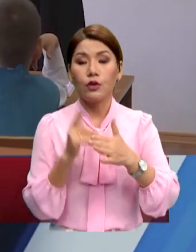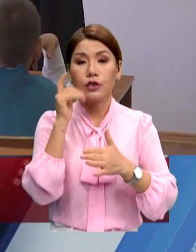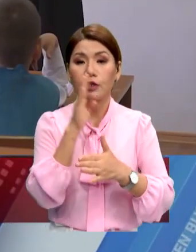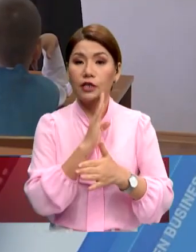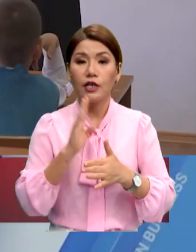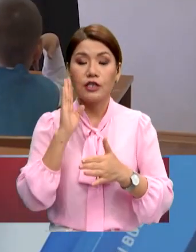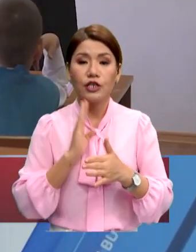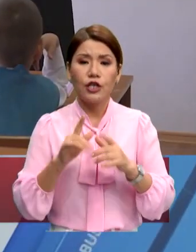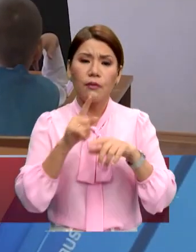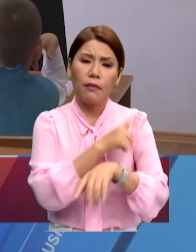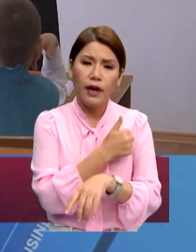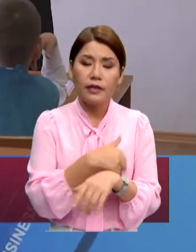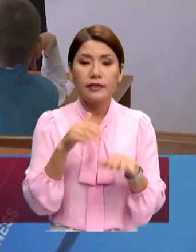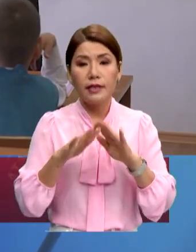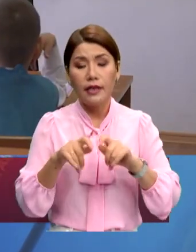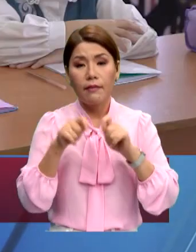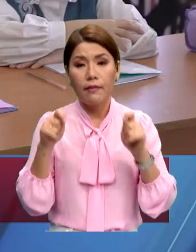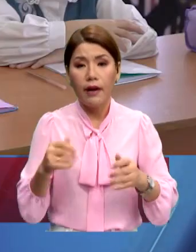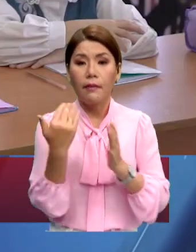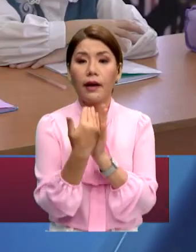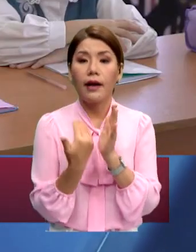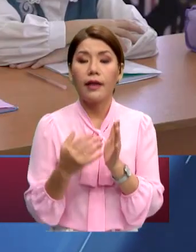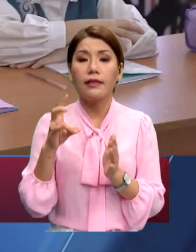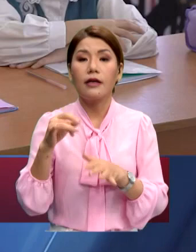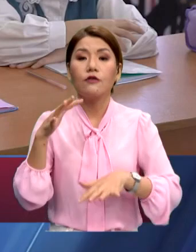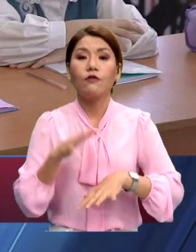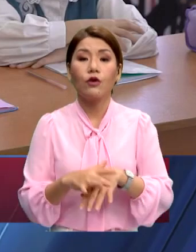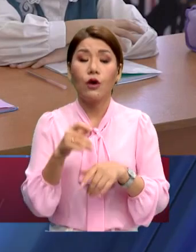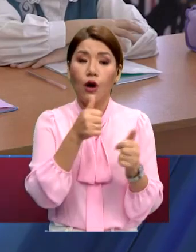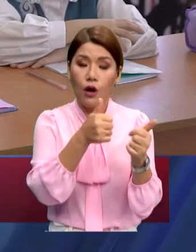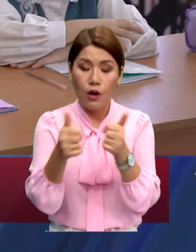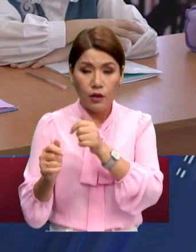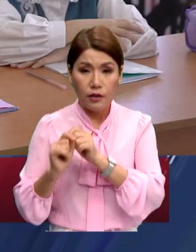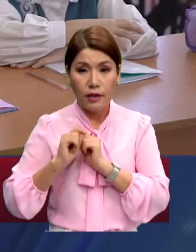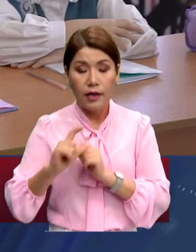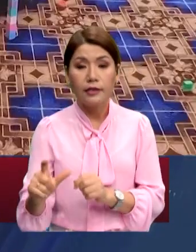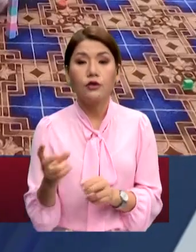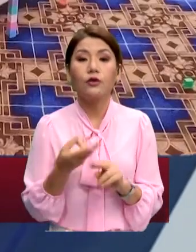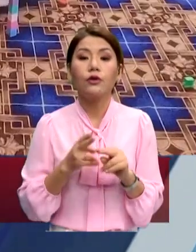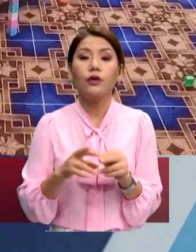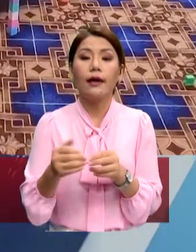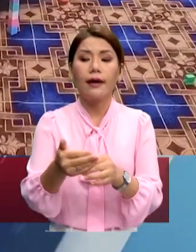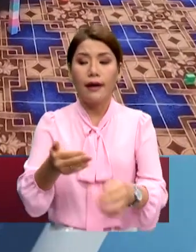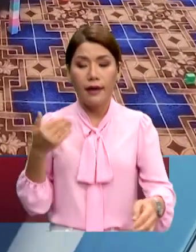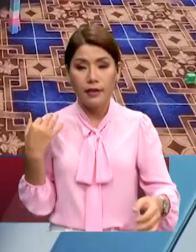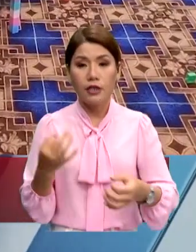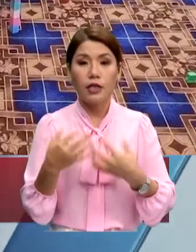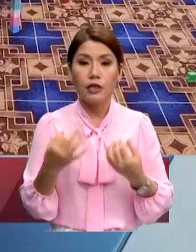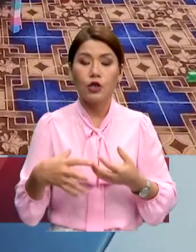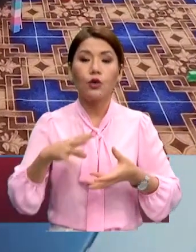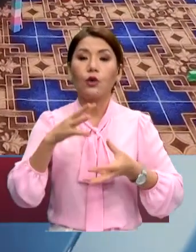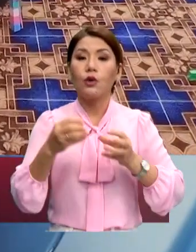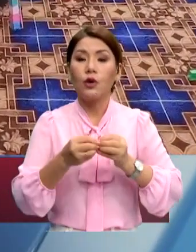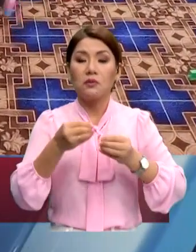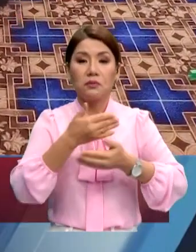открытие больниц, школ, детских садов, программа «Нацфонд детям». Все это хорошие начинания, однако о них говорилось и раньше, но пока